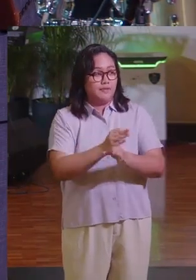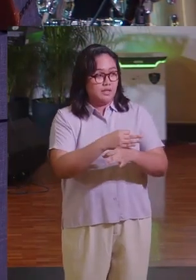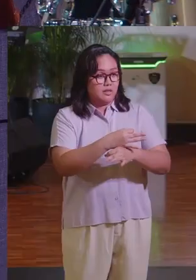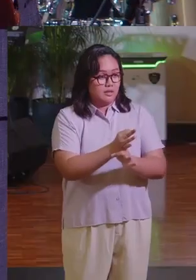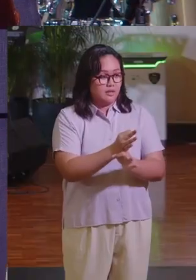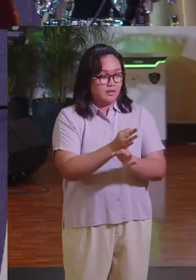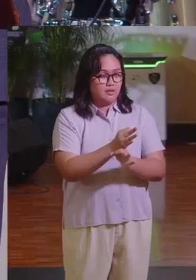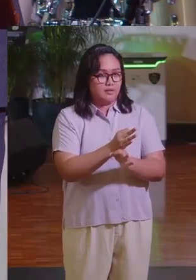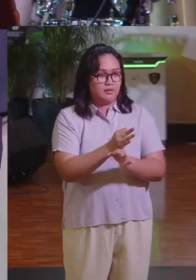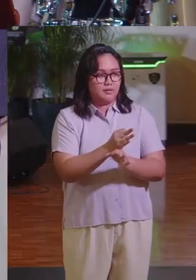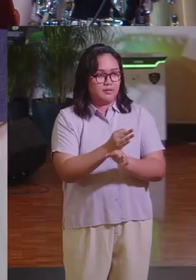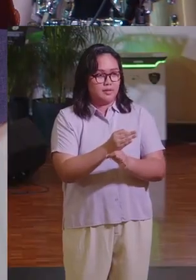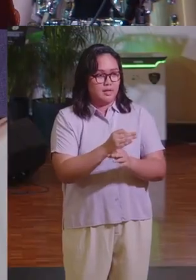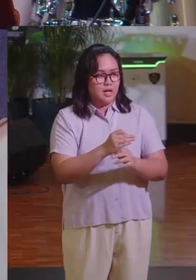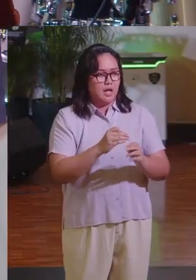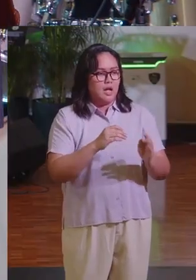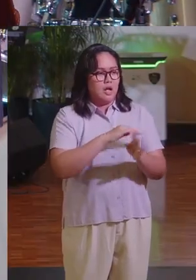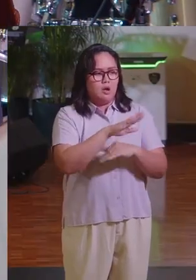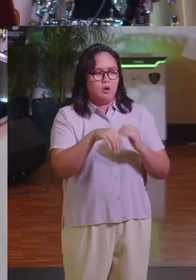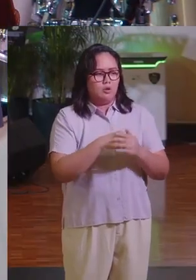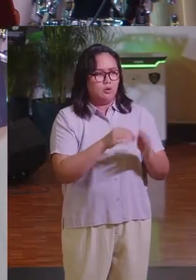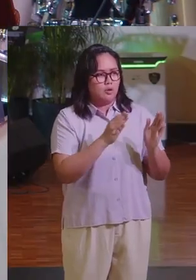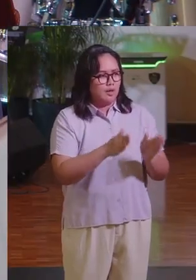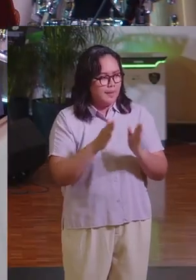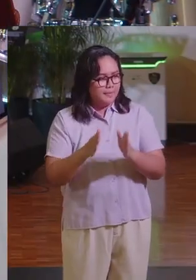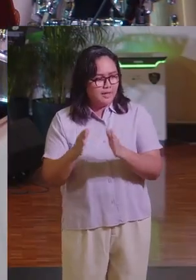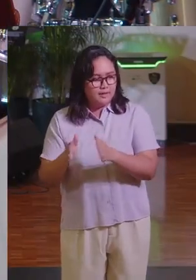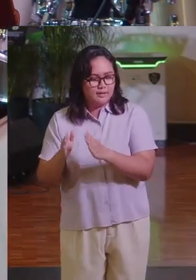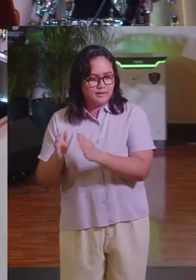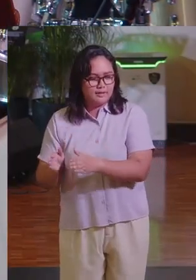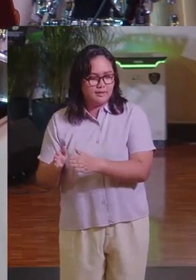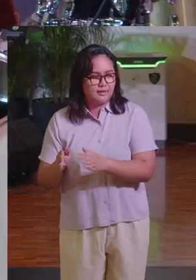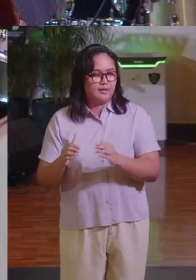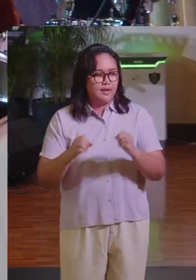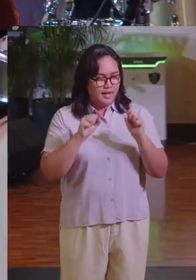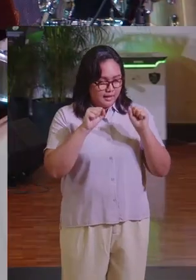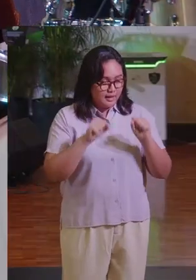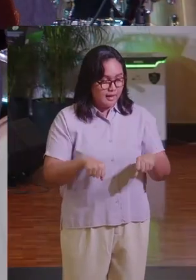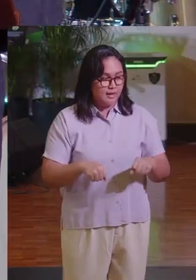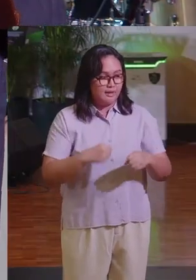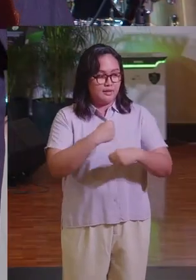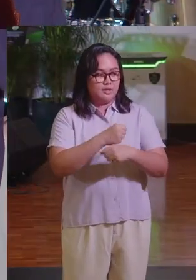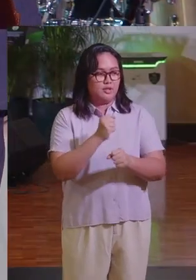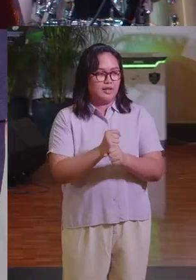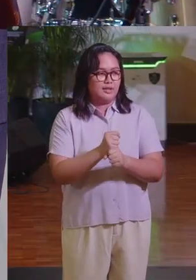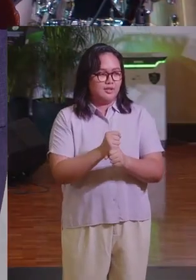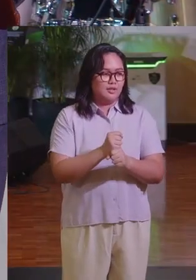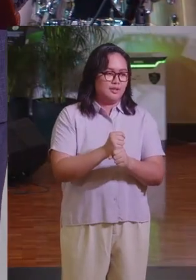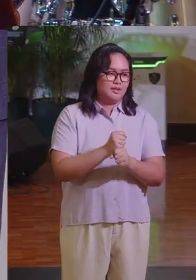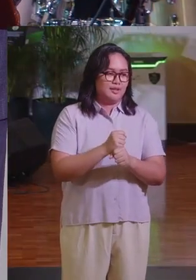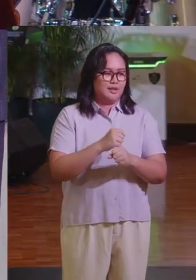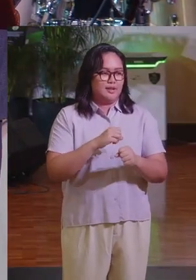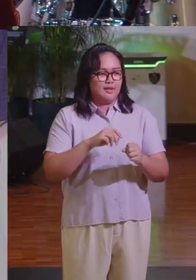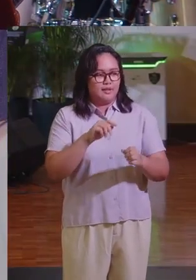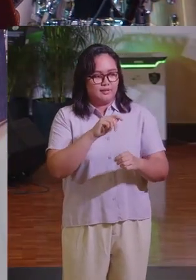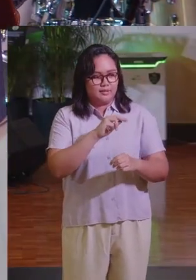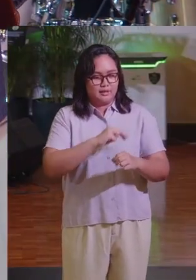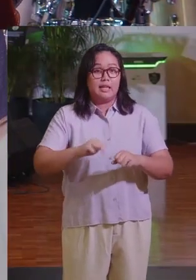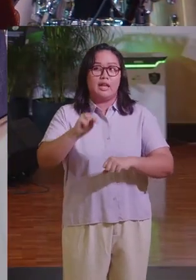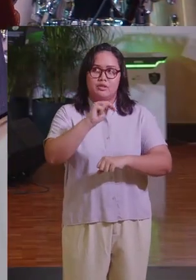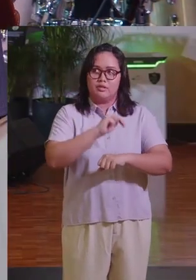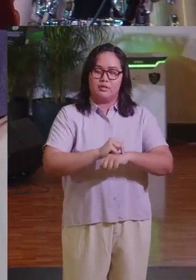ang mga pagkakataon, ang mga pangyayari. Kaya niyang pakilusin ang kalikasan at maging ang